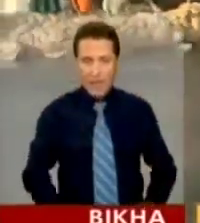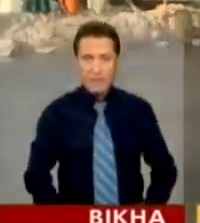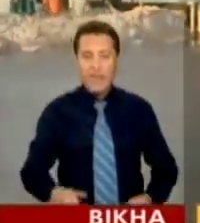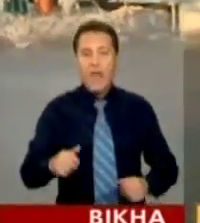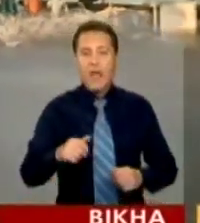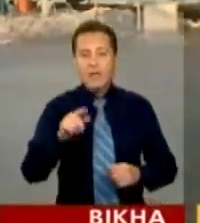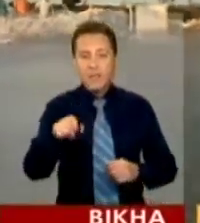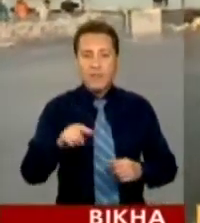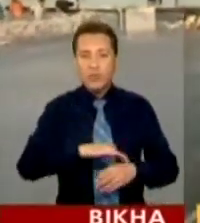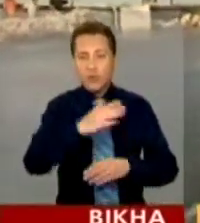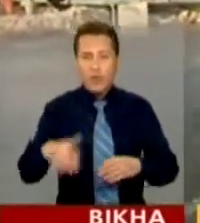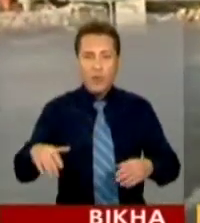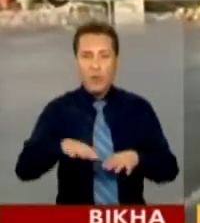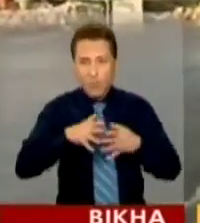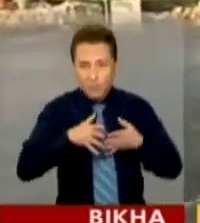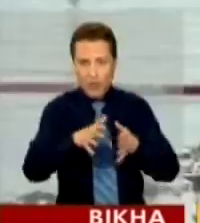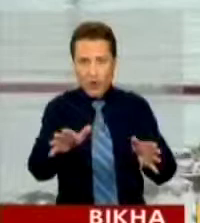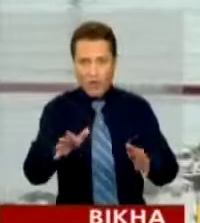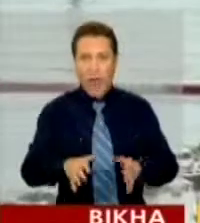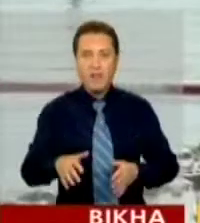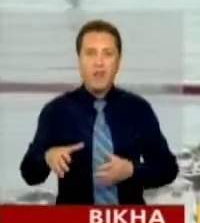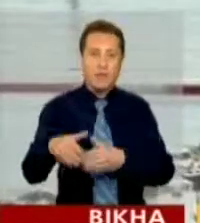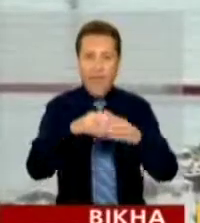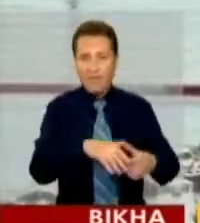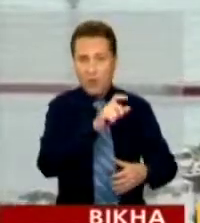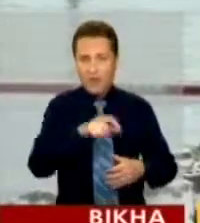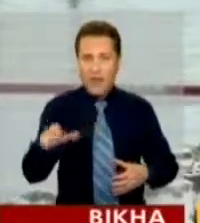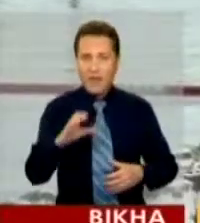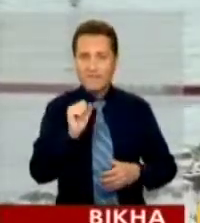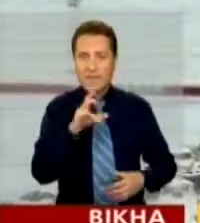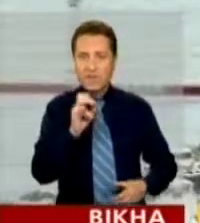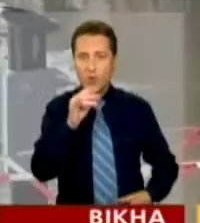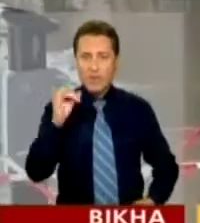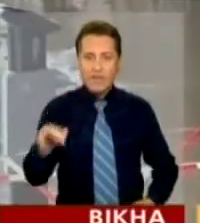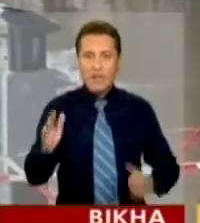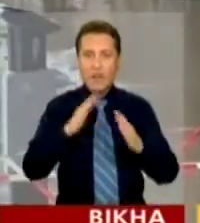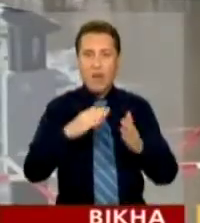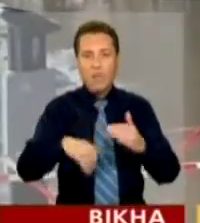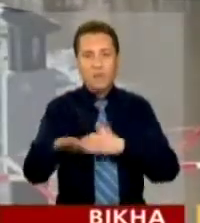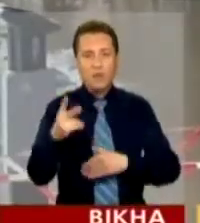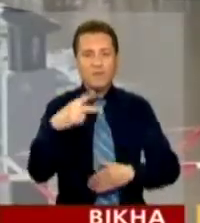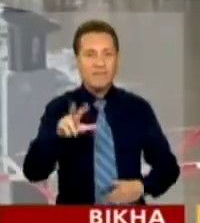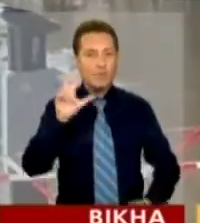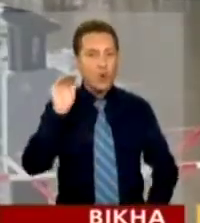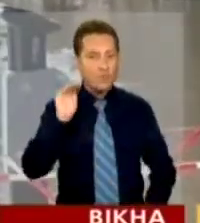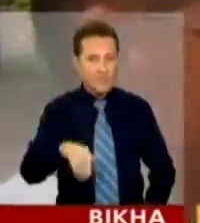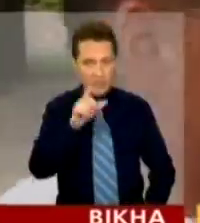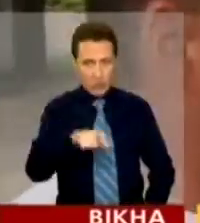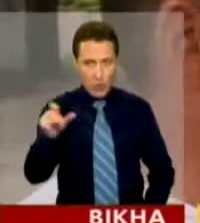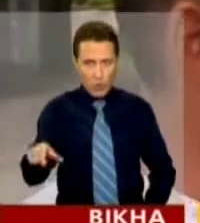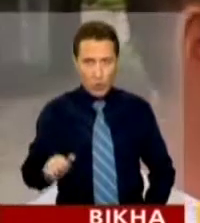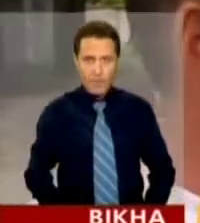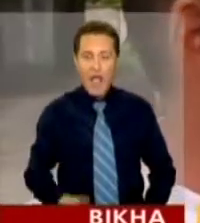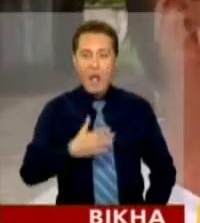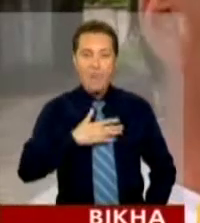тамтешню греблю. Всіх мешканців евакуювали. Лише в Саксонії оселі довелося покинути 23 тисячам люду.